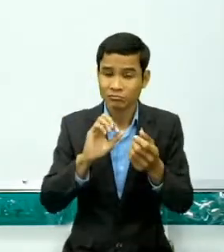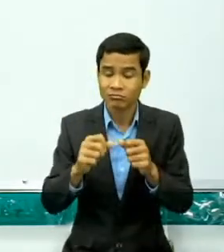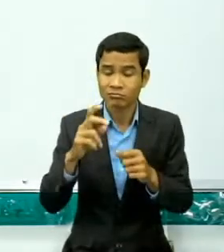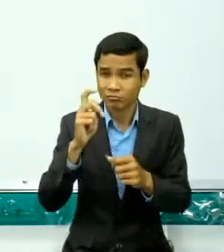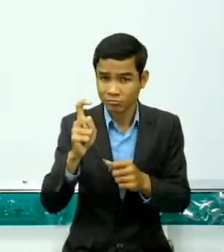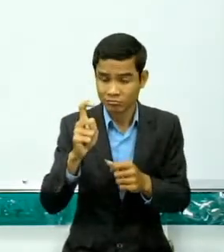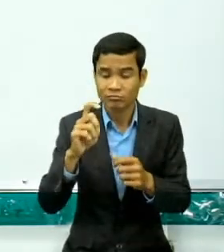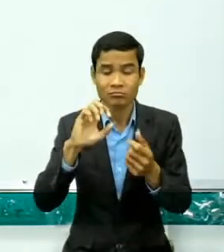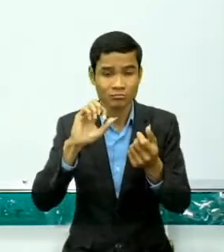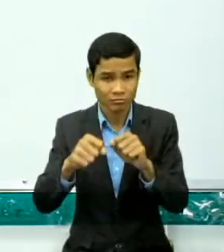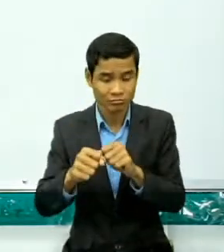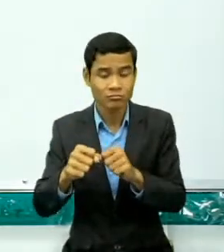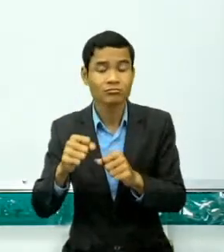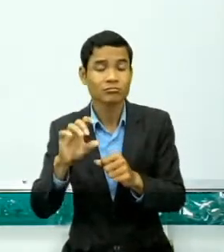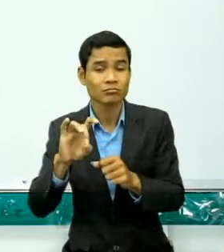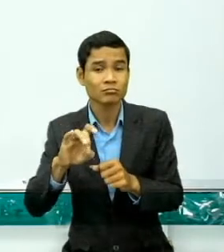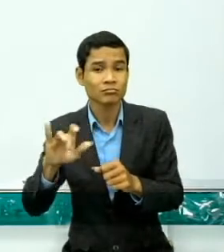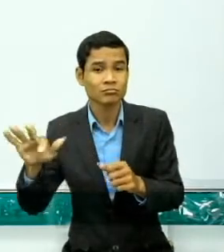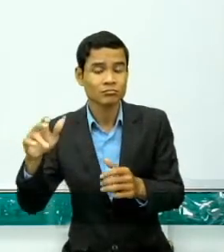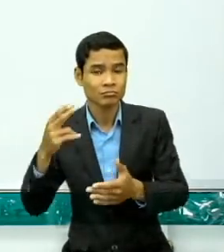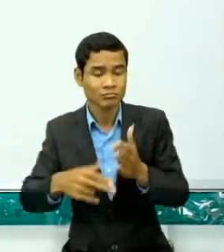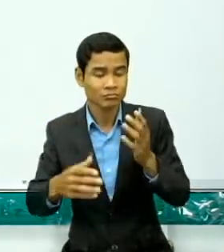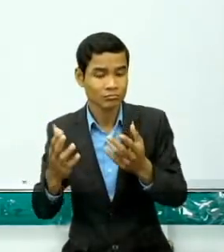ទៅជាតួអក្សរអ្វីណា